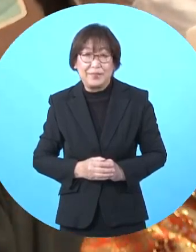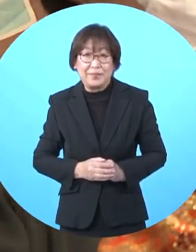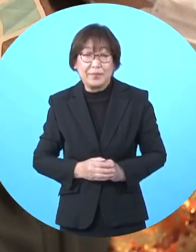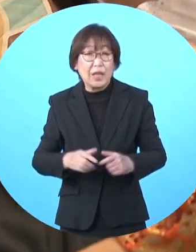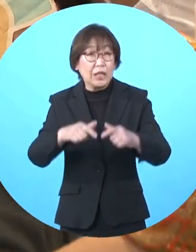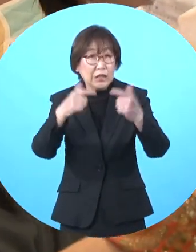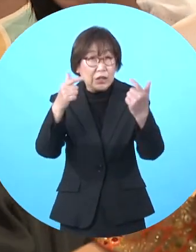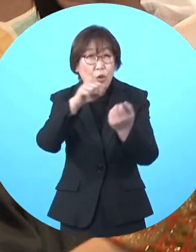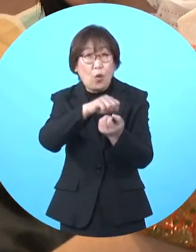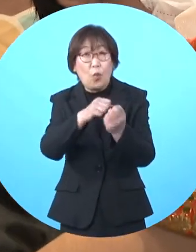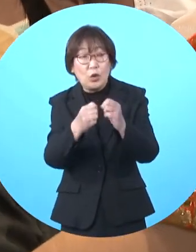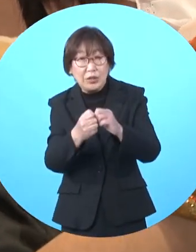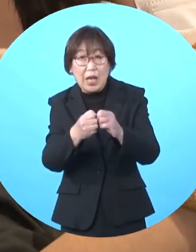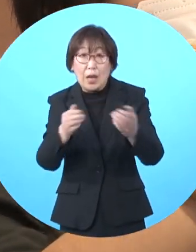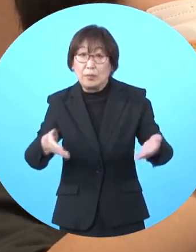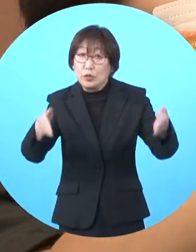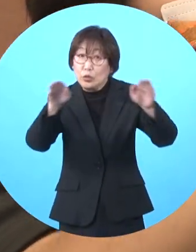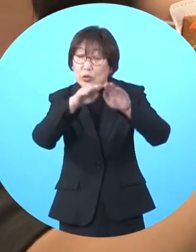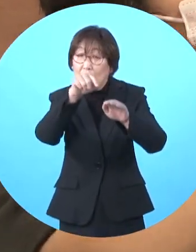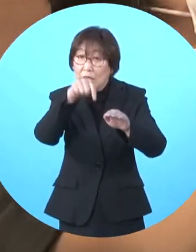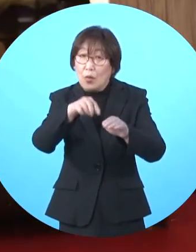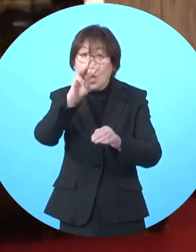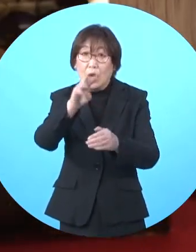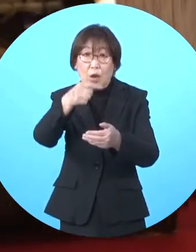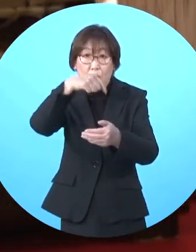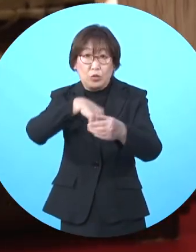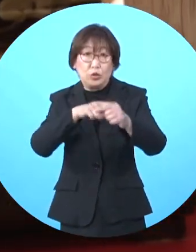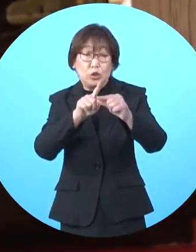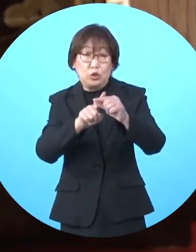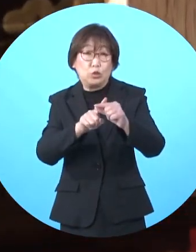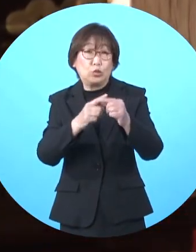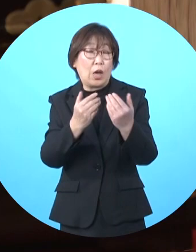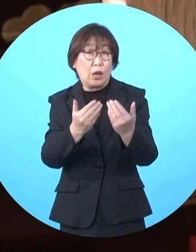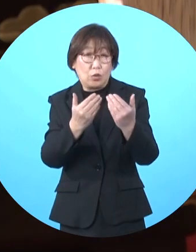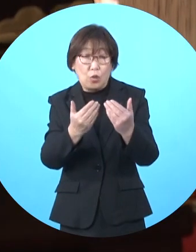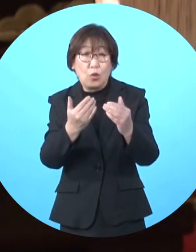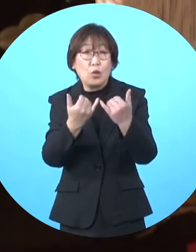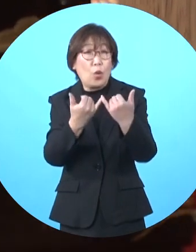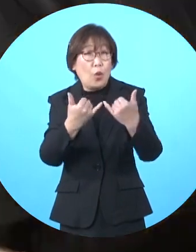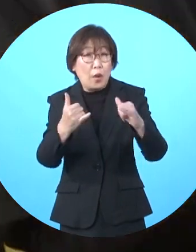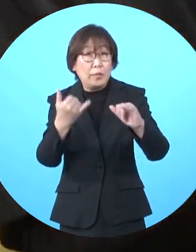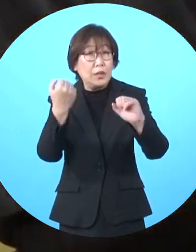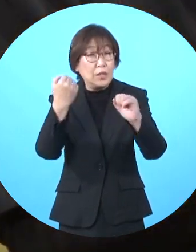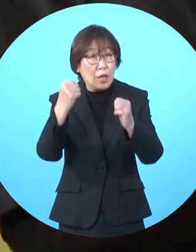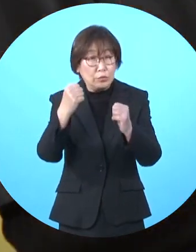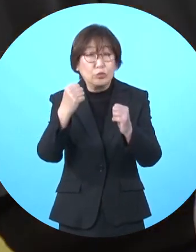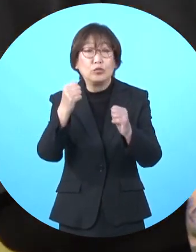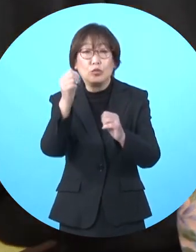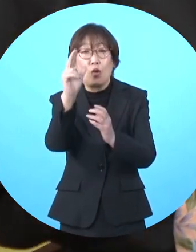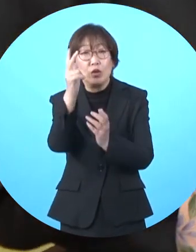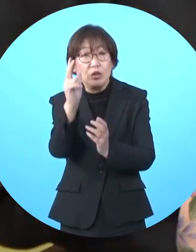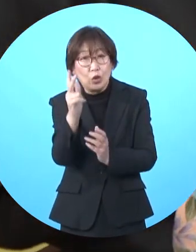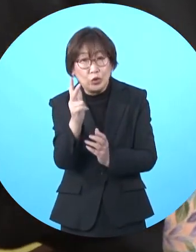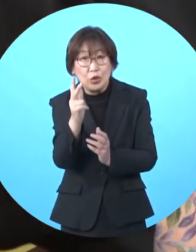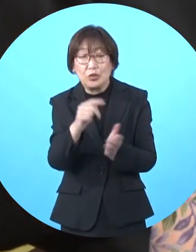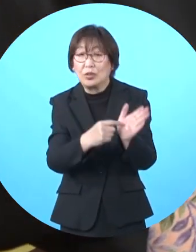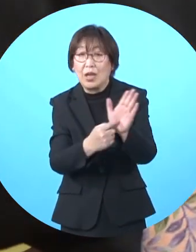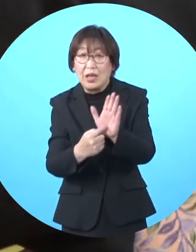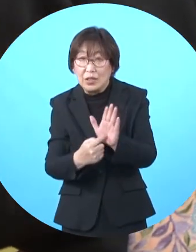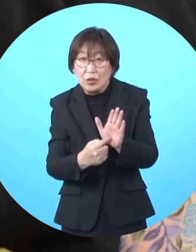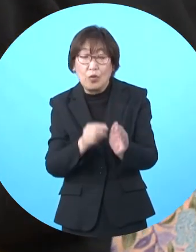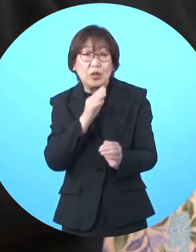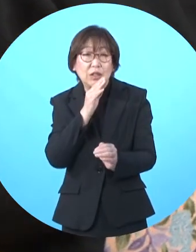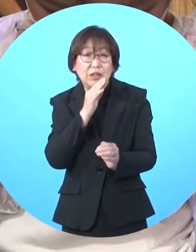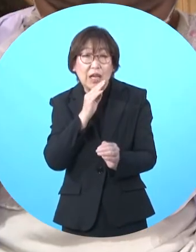木のおもちゃ美術館では、川内中学校民芸部による人形浄瑠璃が披露され、実際に人形に触れ